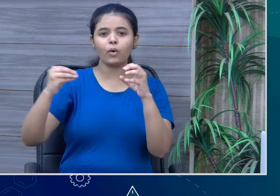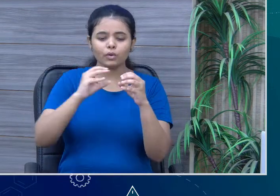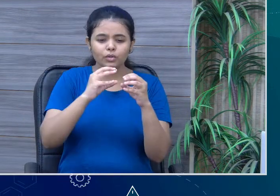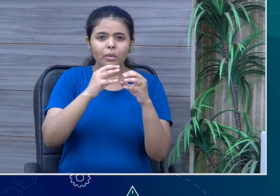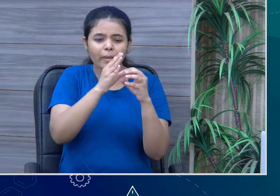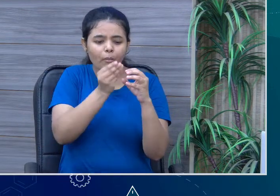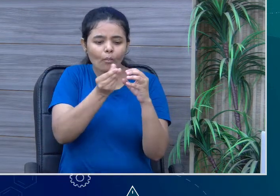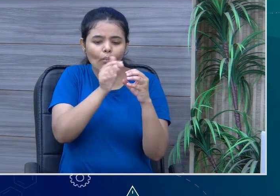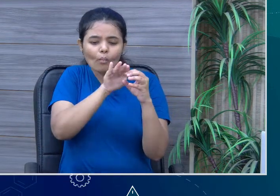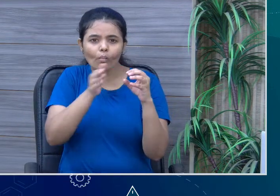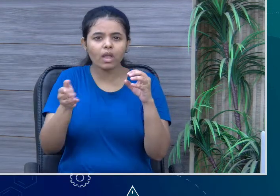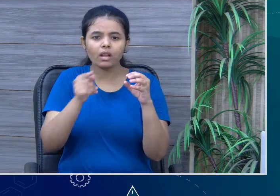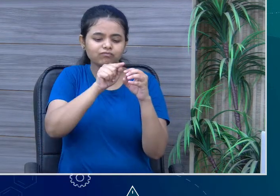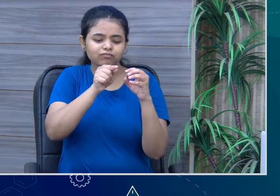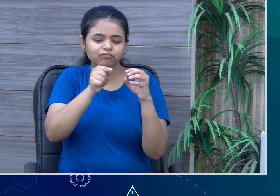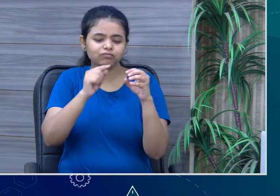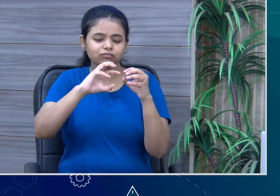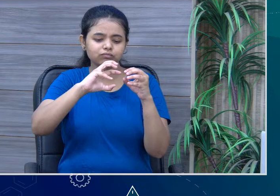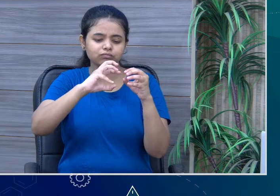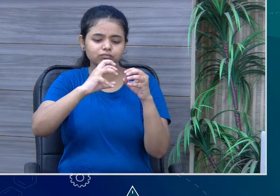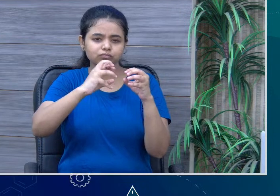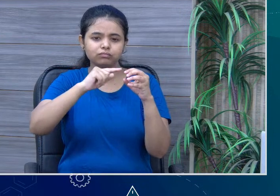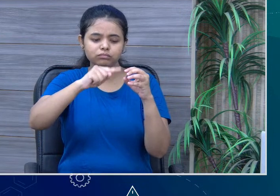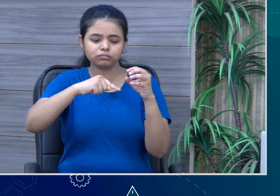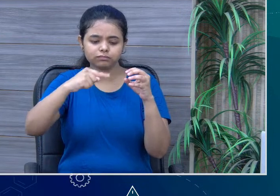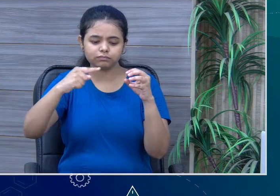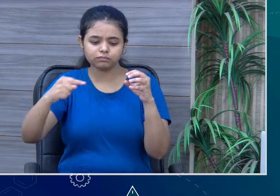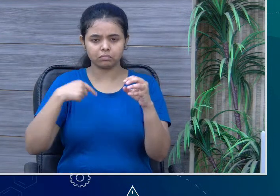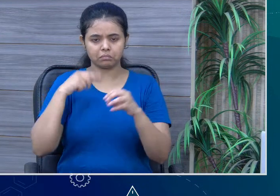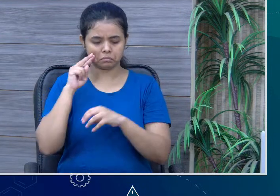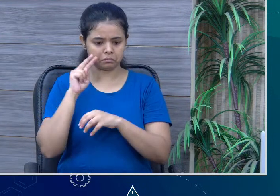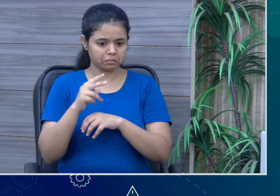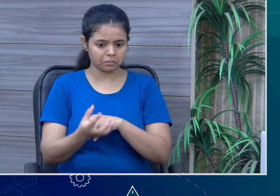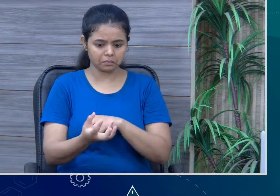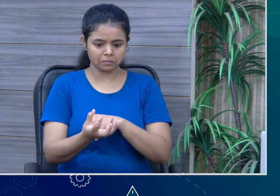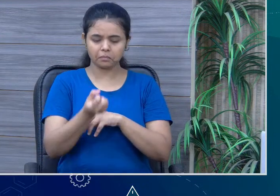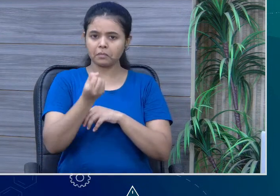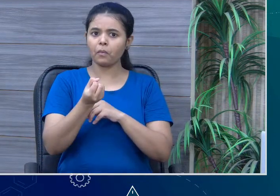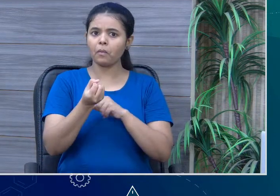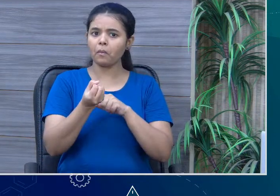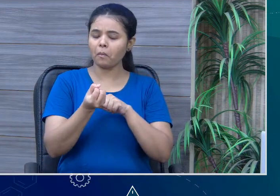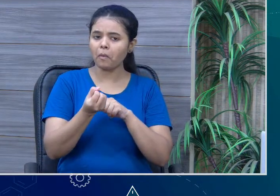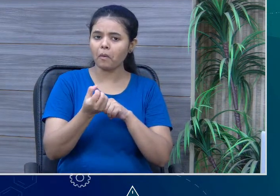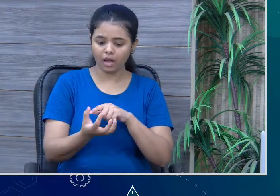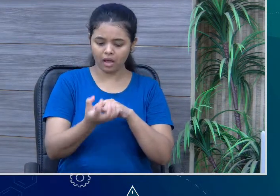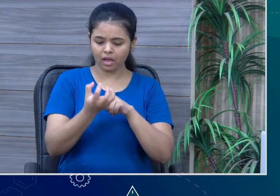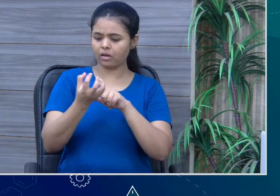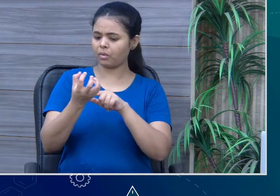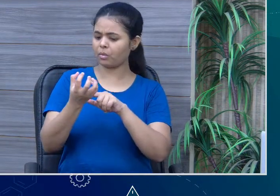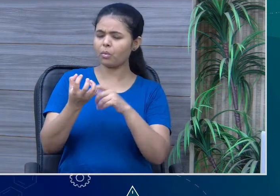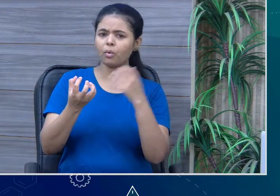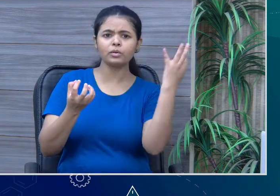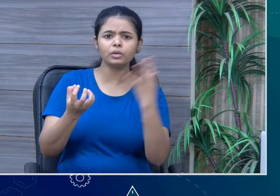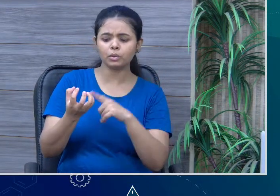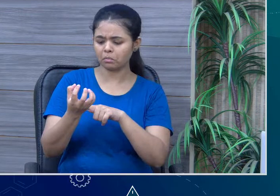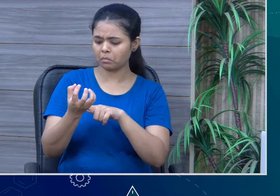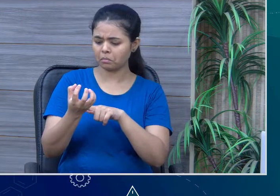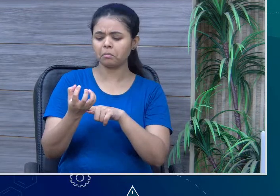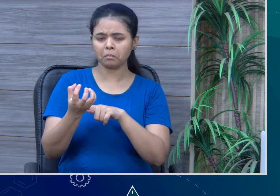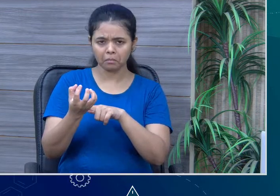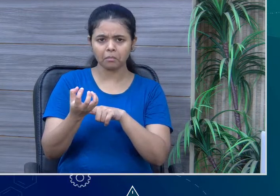वहाँ पे, और वो उसको लेके very inquisitive as a child because it was a new thing for him, so he